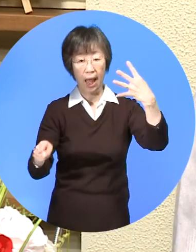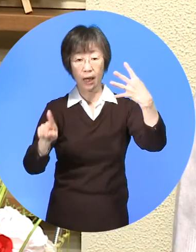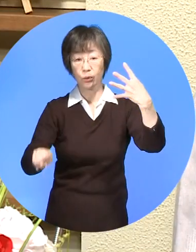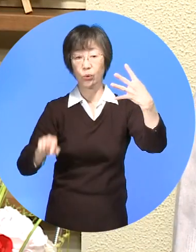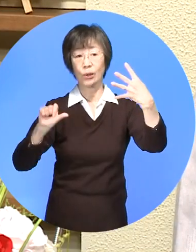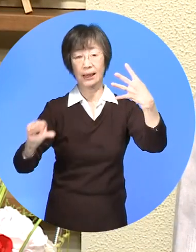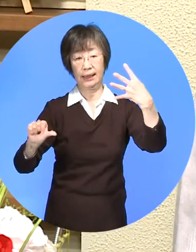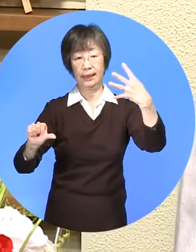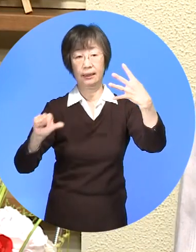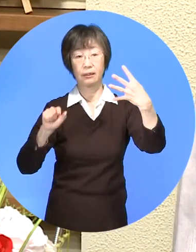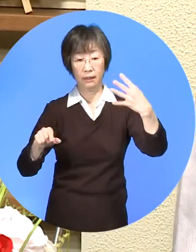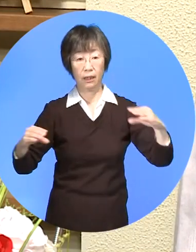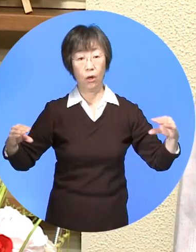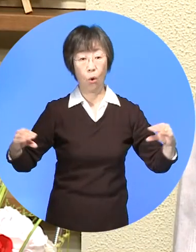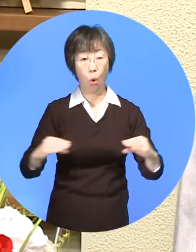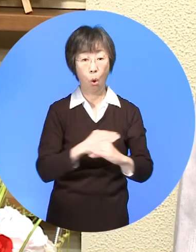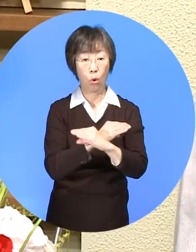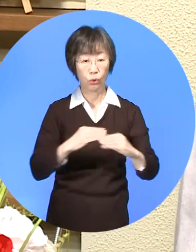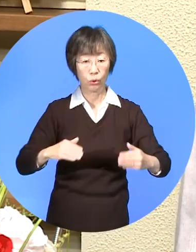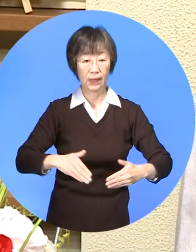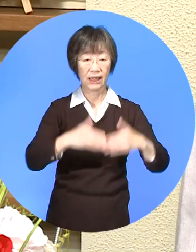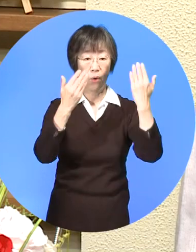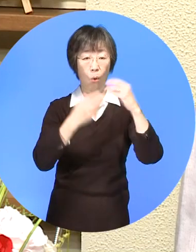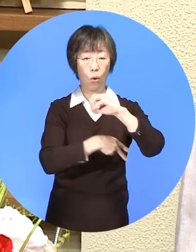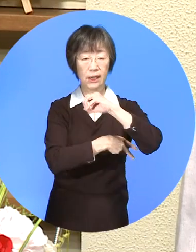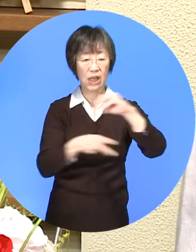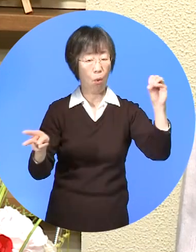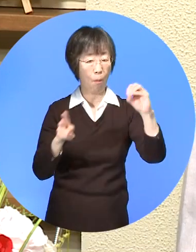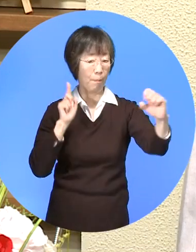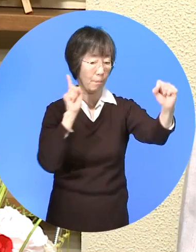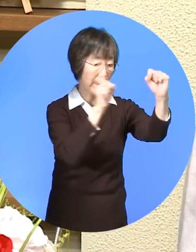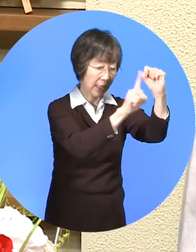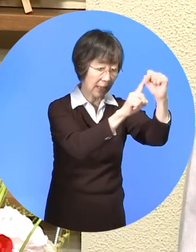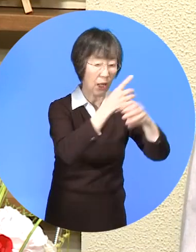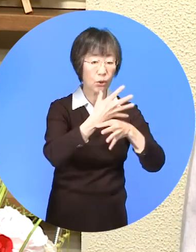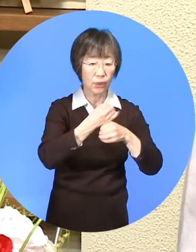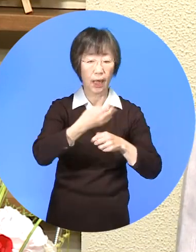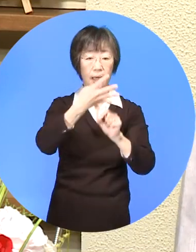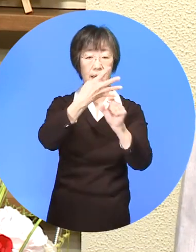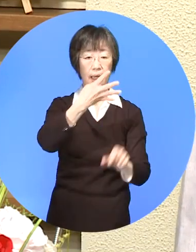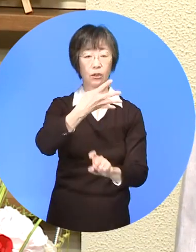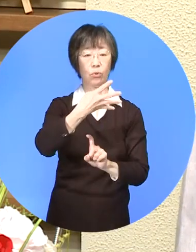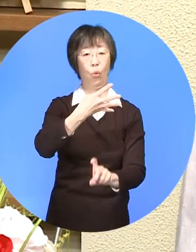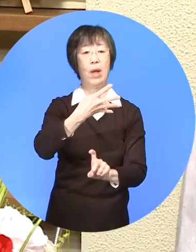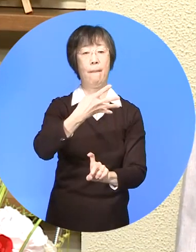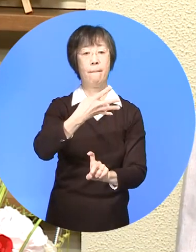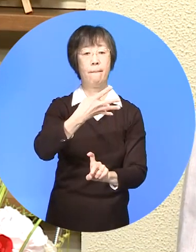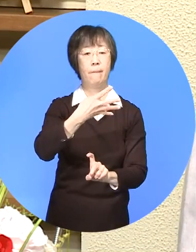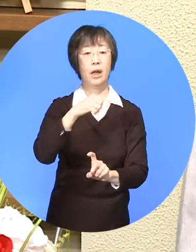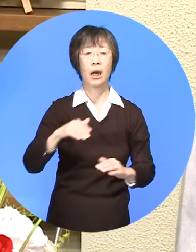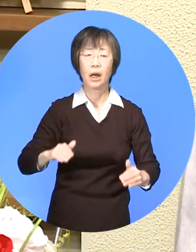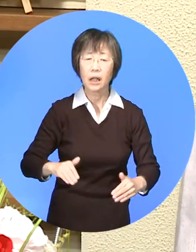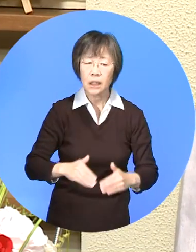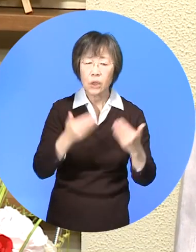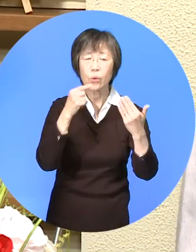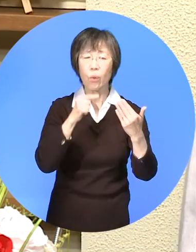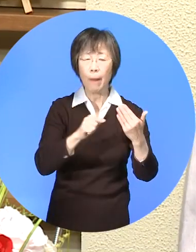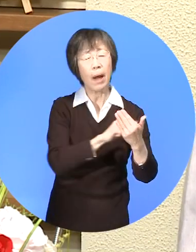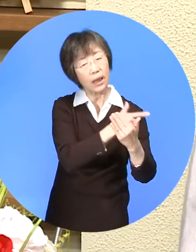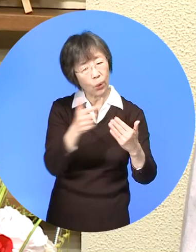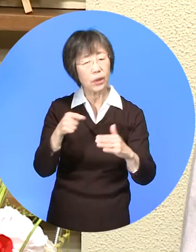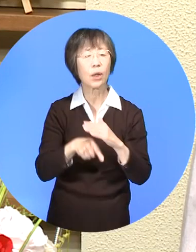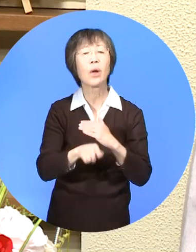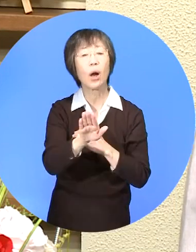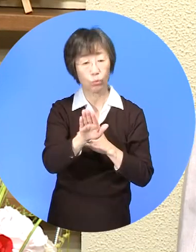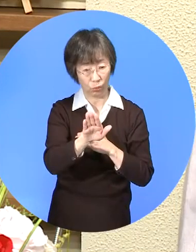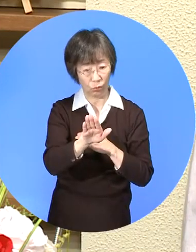から15日まで、交通事故死ゼロを目指す日が4月10日ということで、まあ、事故っていうのはね、いろんな理由がありますけれども、